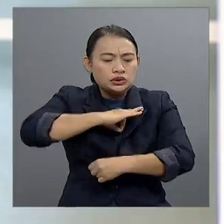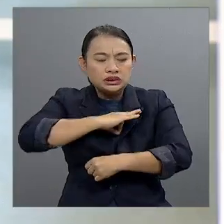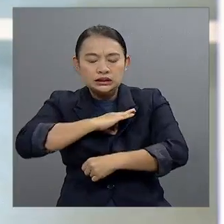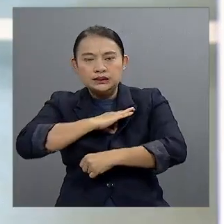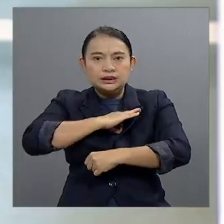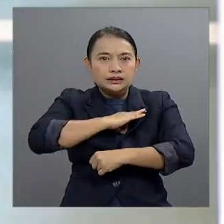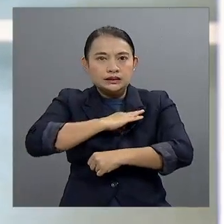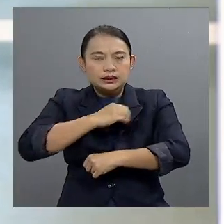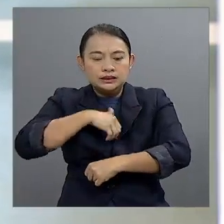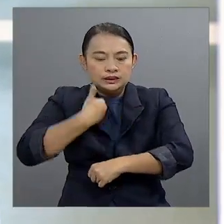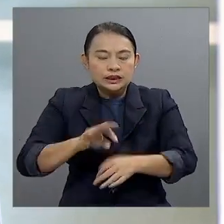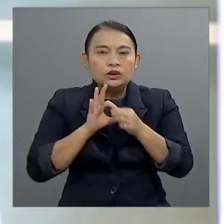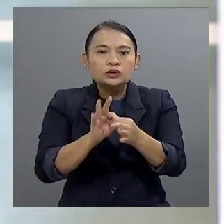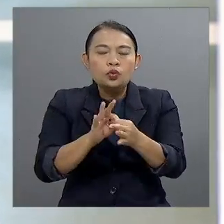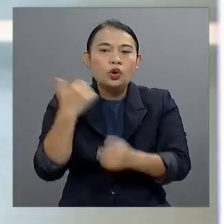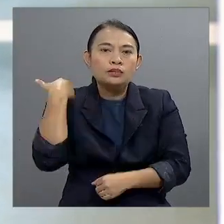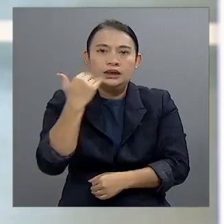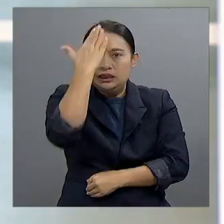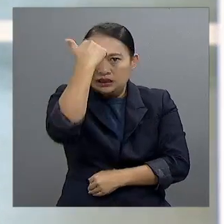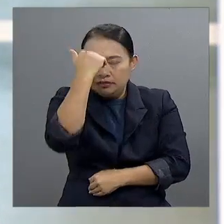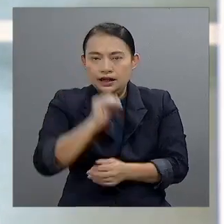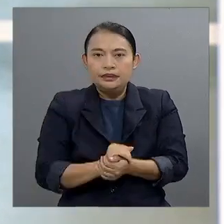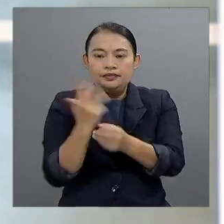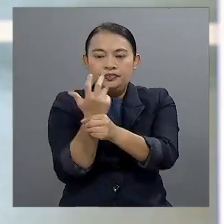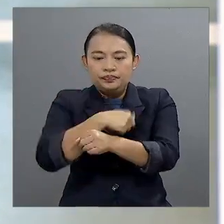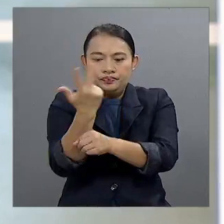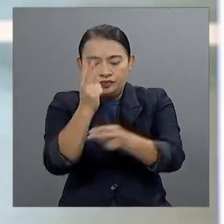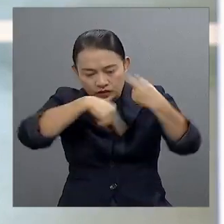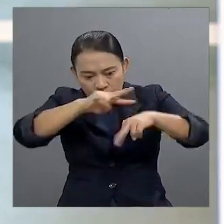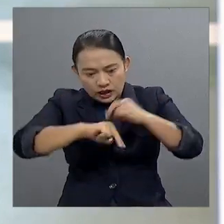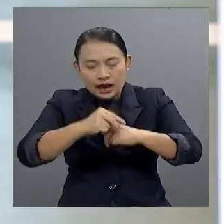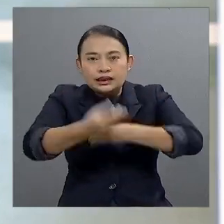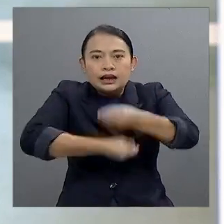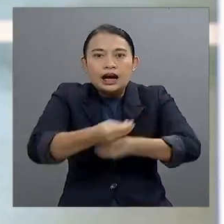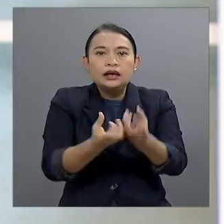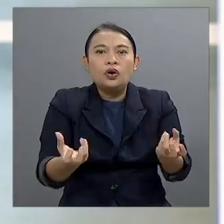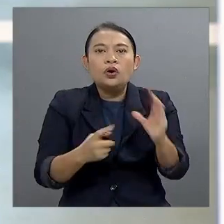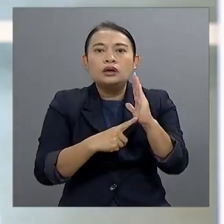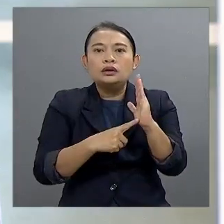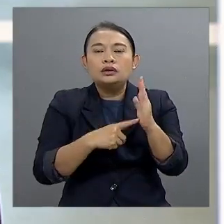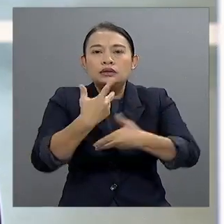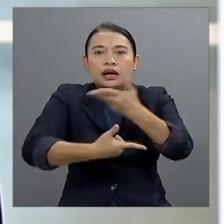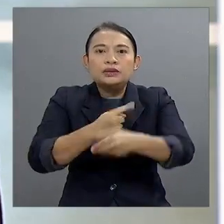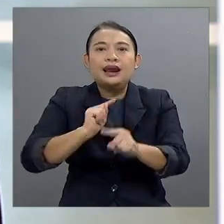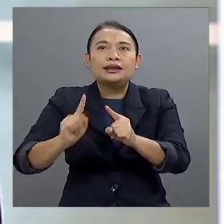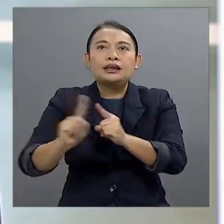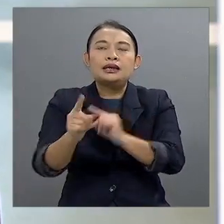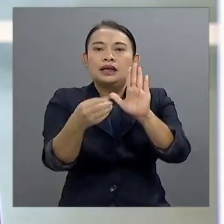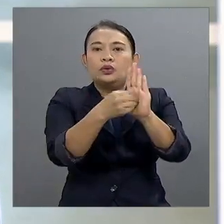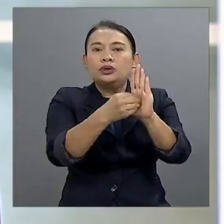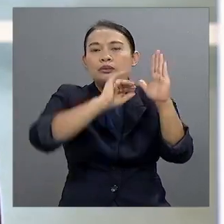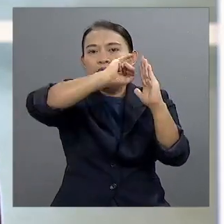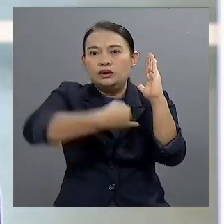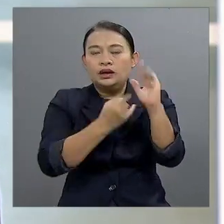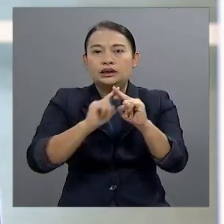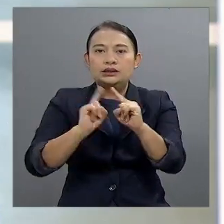ที่ได้ไปสำรวจตามตลาดที่ขายอาหารทะเลสดอันนี้ในต่างจังหวัดนะครับไม่ใช่เฉพาะในพื้นที่กรุงเทพมหานครเรื่องของการปัก